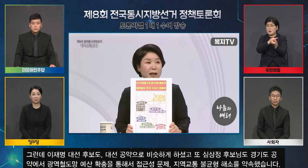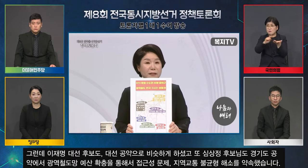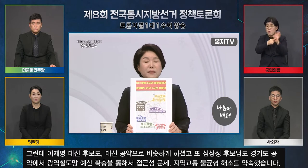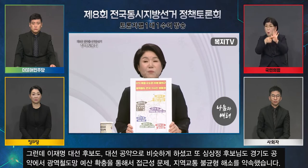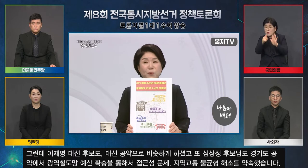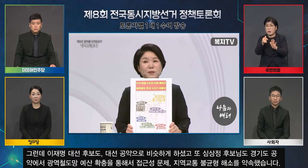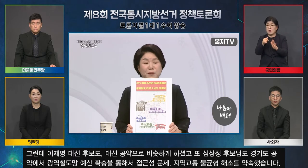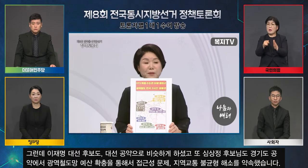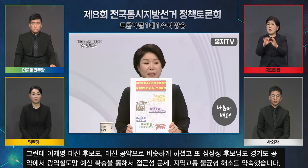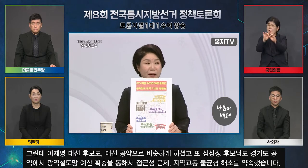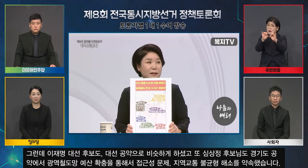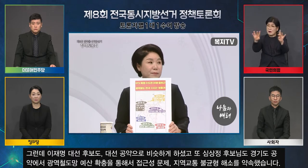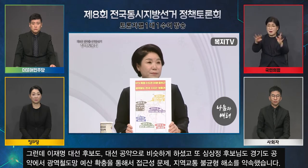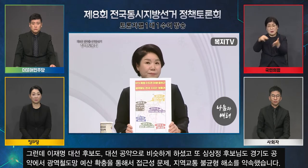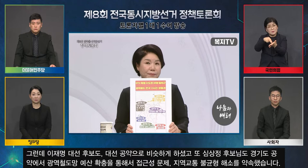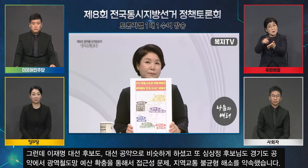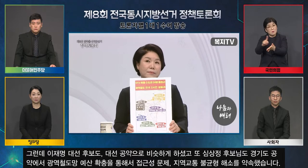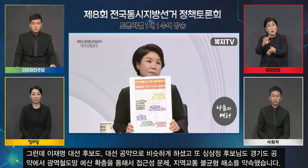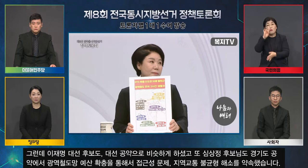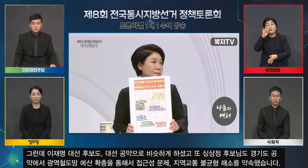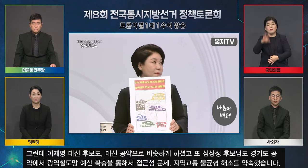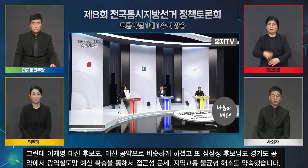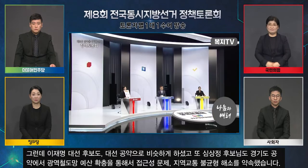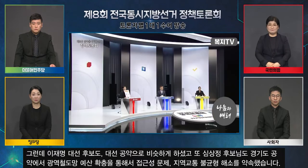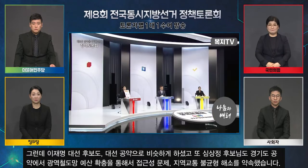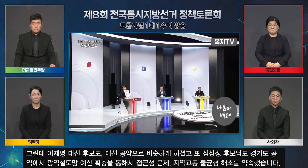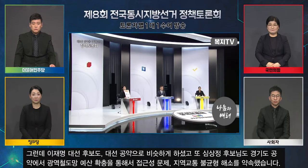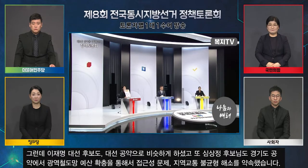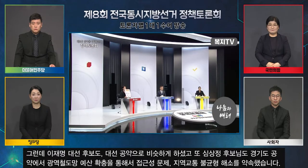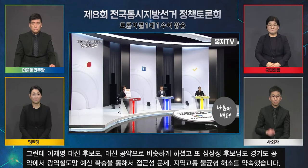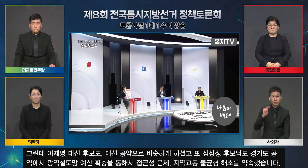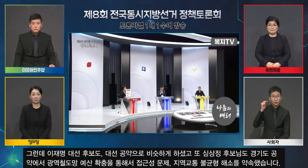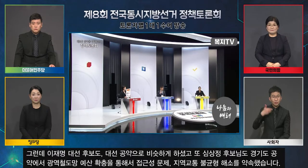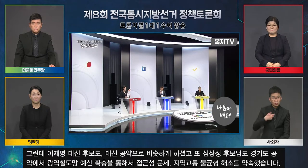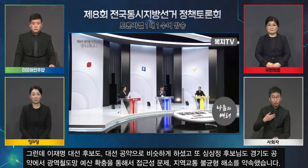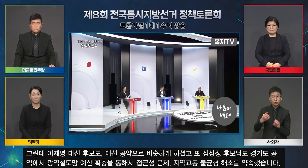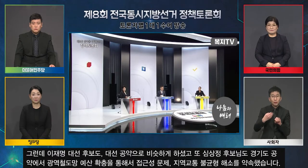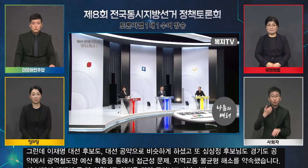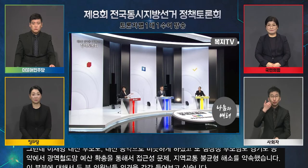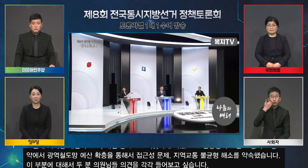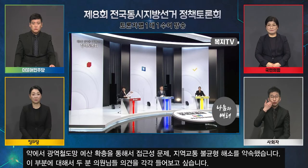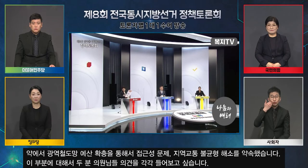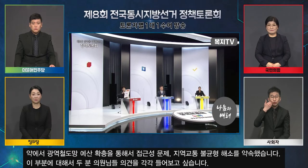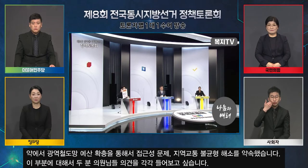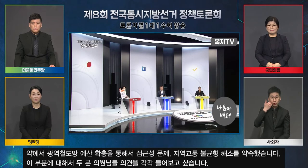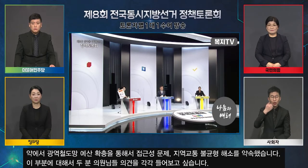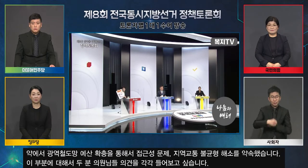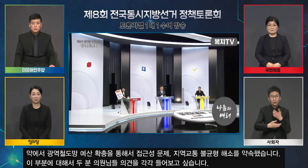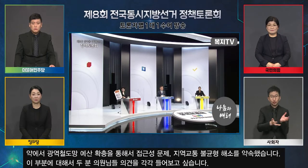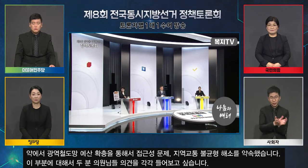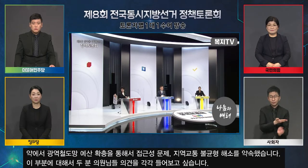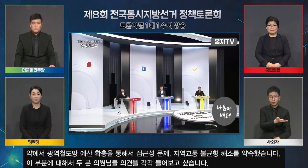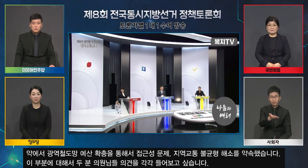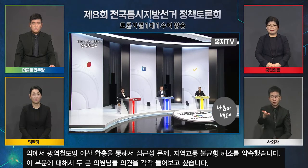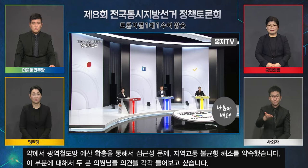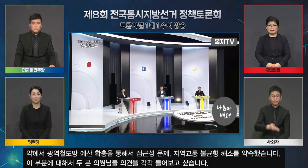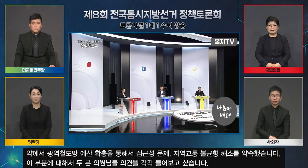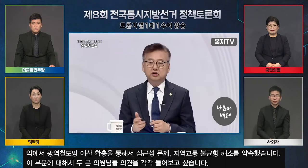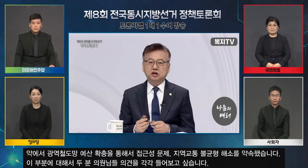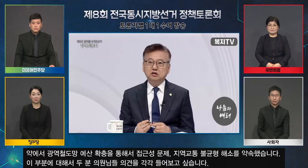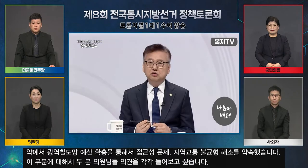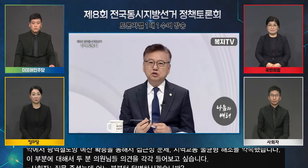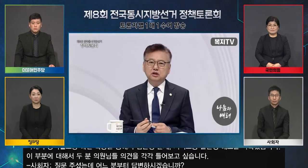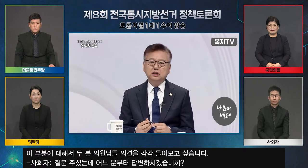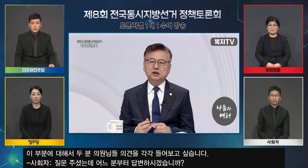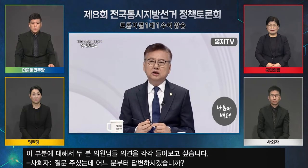의견을 각각 들어보고 싶습니다. 질문 주셨는데 어느 분부터 답변하시겠습니까? 네, 민주당 홍성국 의원 발언하시겠습니다.